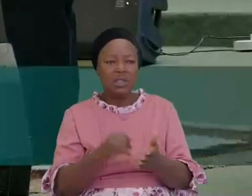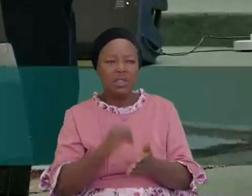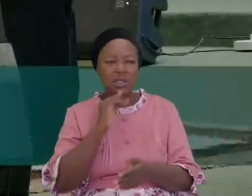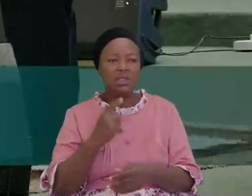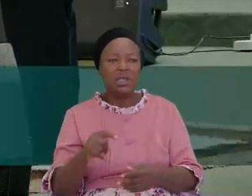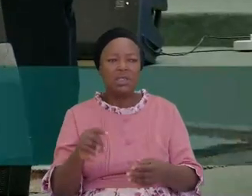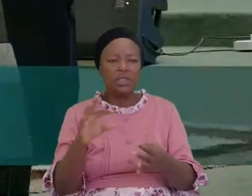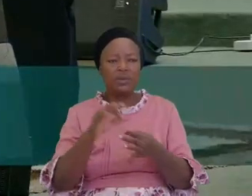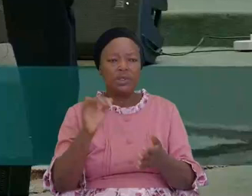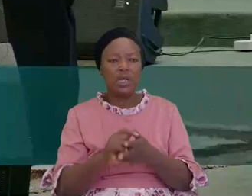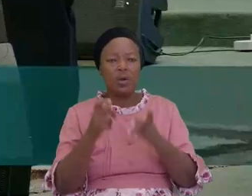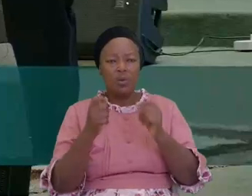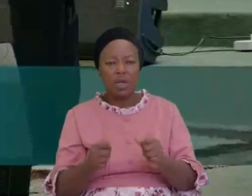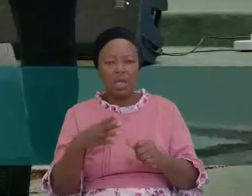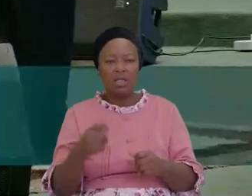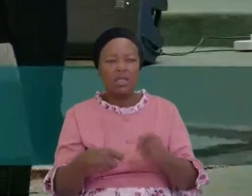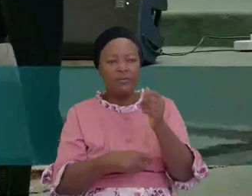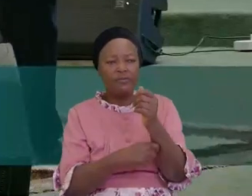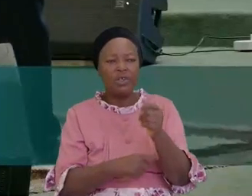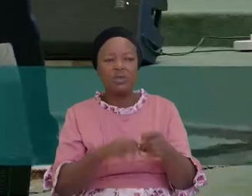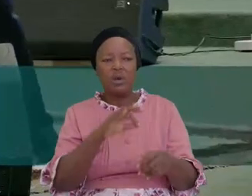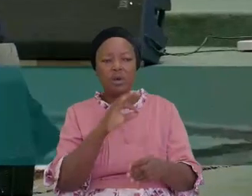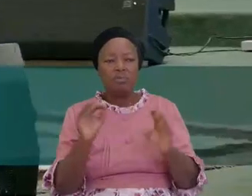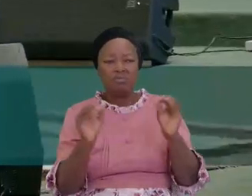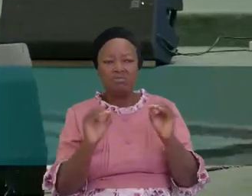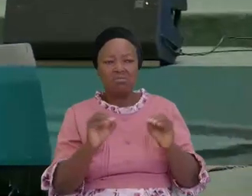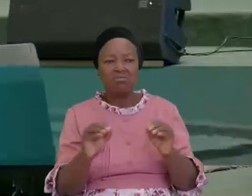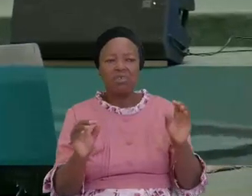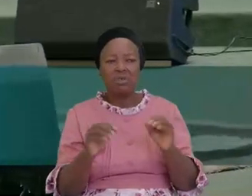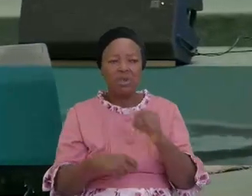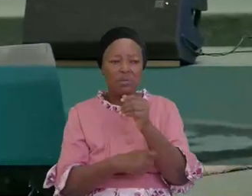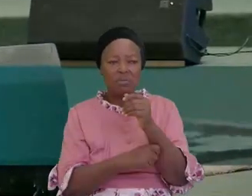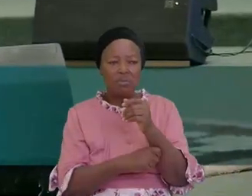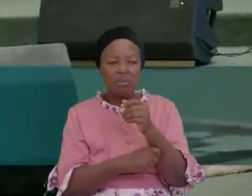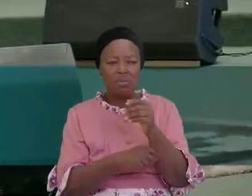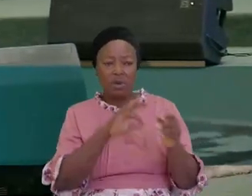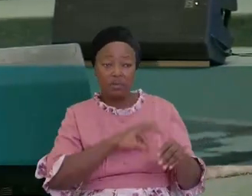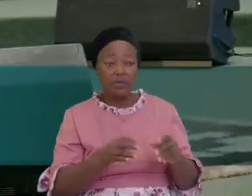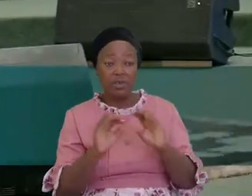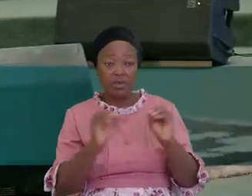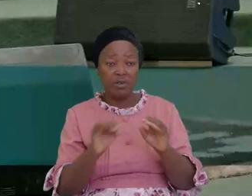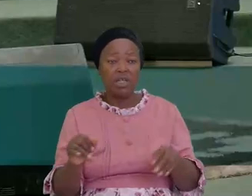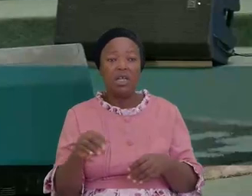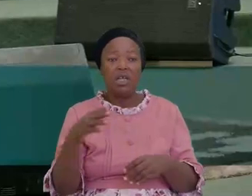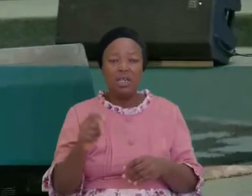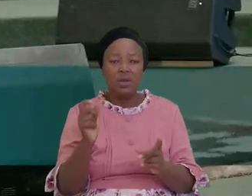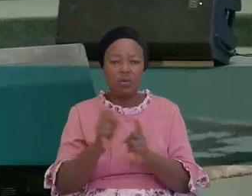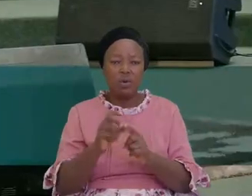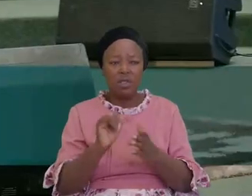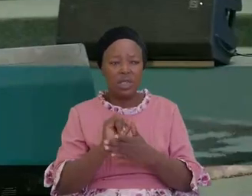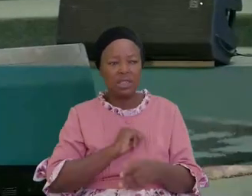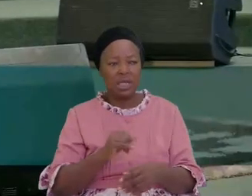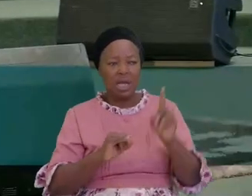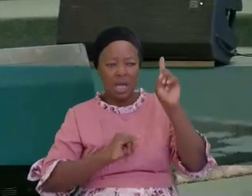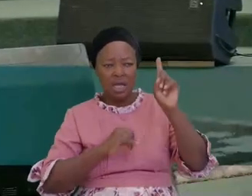c'est l'esprit qui vivifie. La chair ne sert de rien. Les paroles que je vous ai